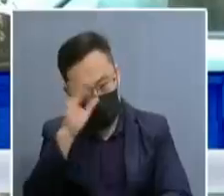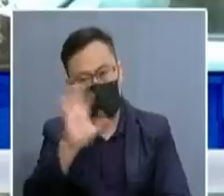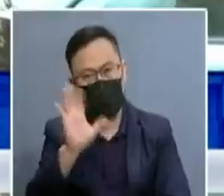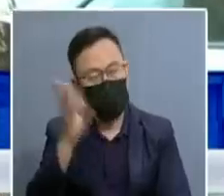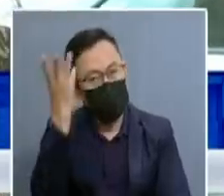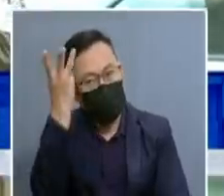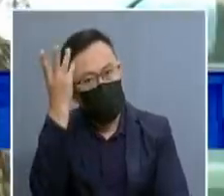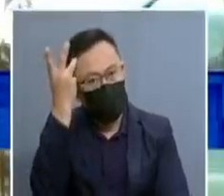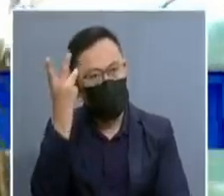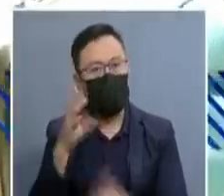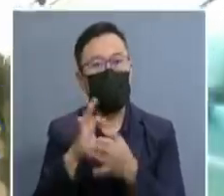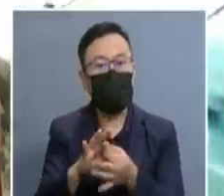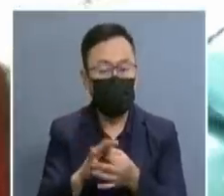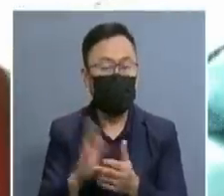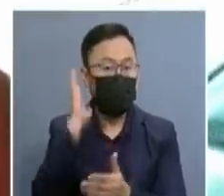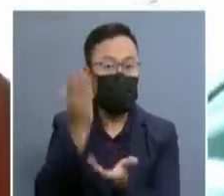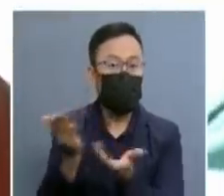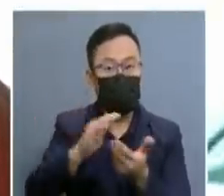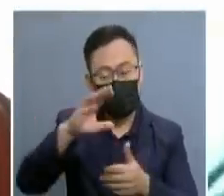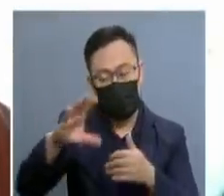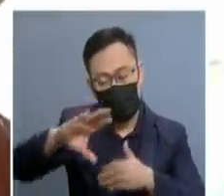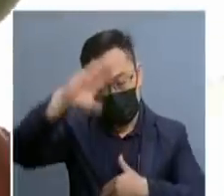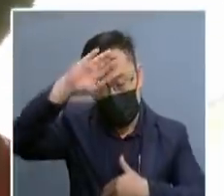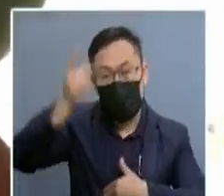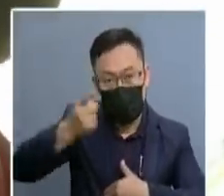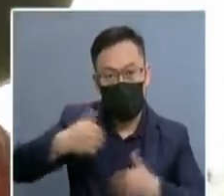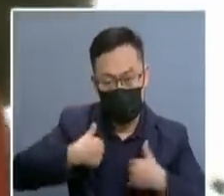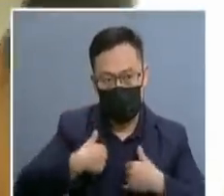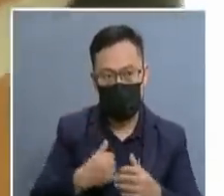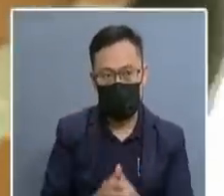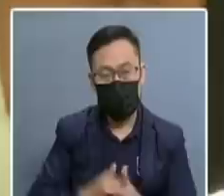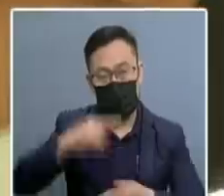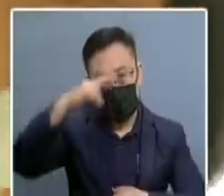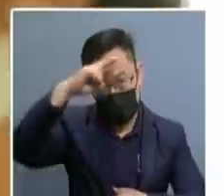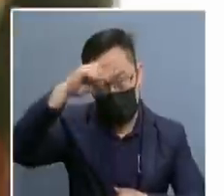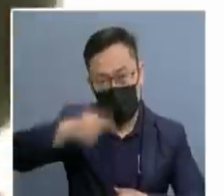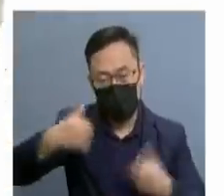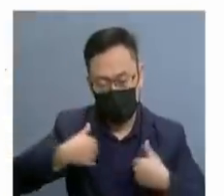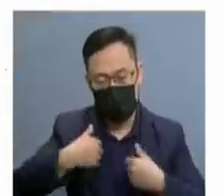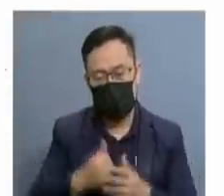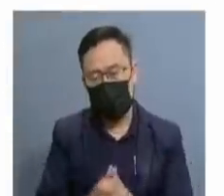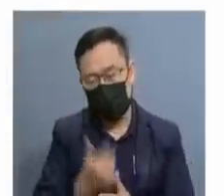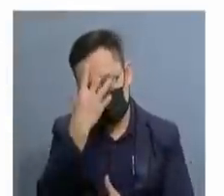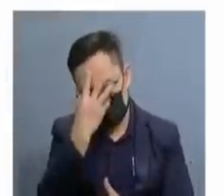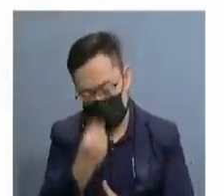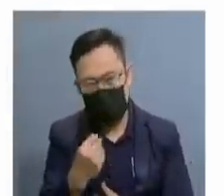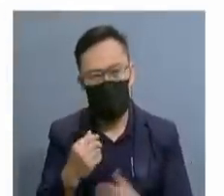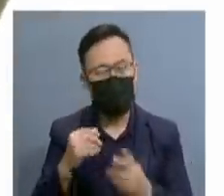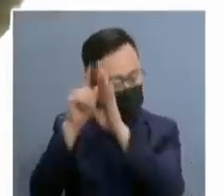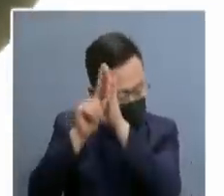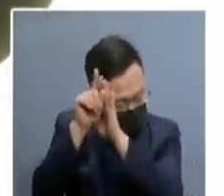รู้จะทำยังไง เราลูกชายมีโรคประจำตัวหรือเป็นอะไรไหม มีโรคซึมเศร้าความดัน